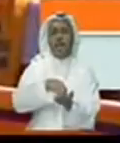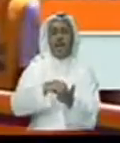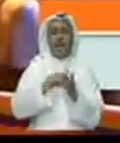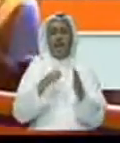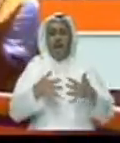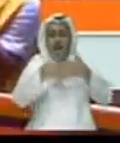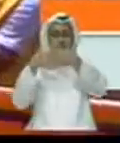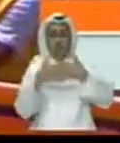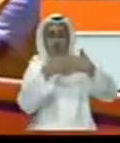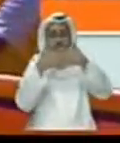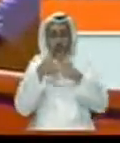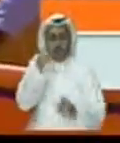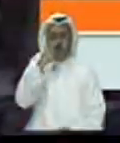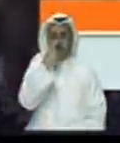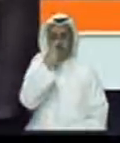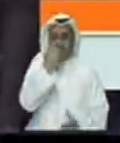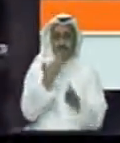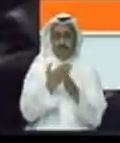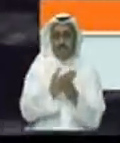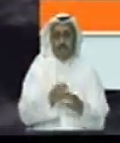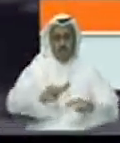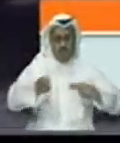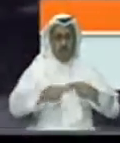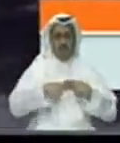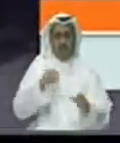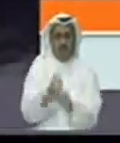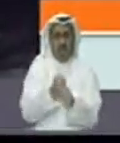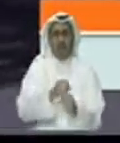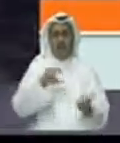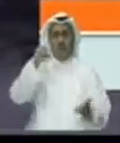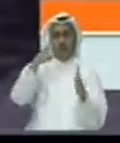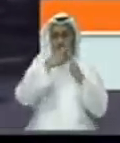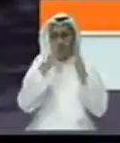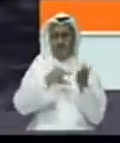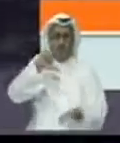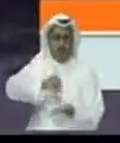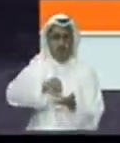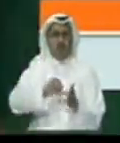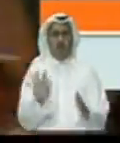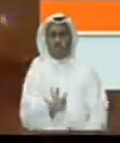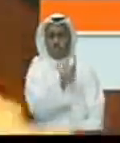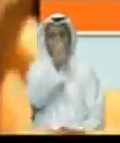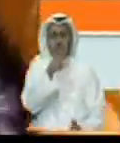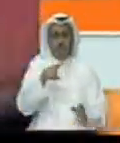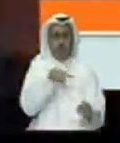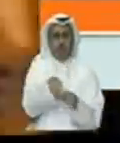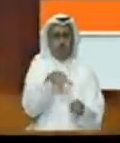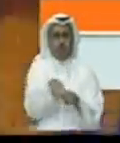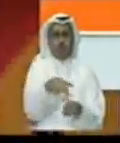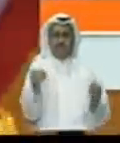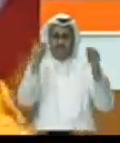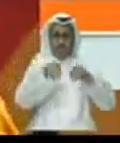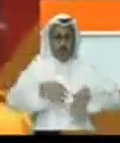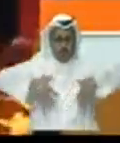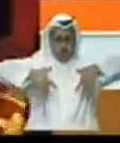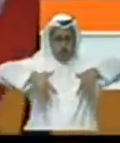الأمريكية بواشنطن للتنديد بالانتهاكات الصارخة التي يرتكبها النظام في طهران بحق الشعب. وندد